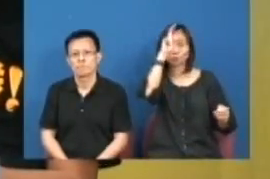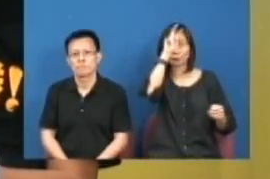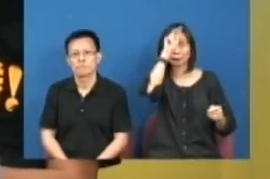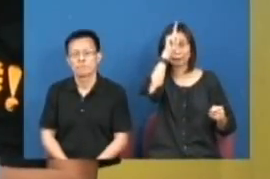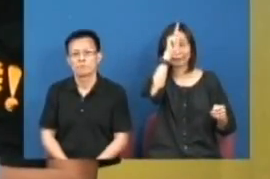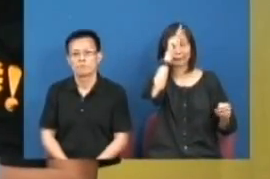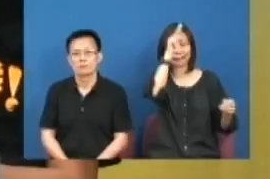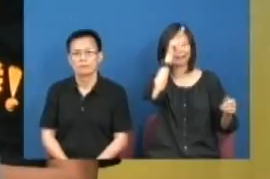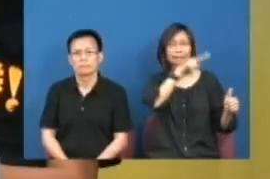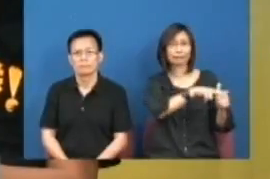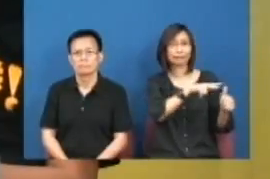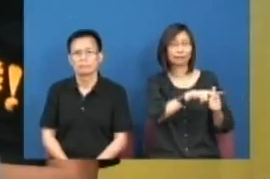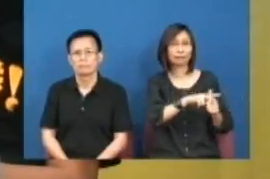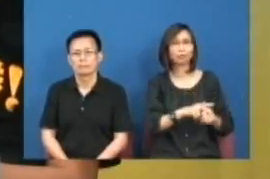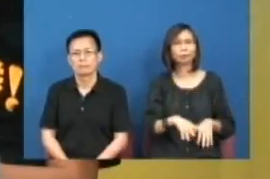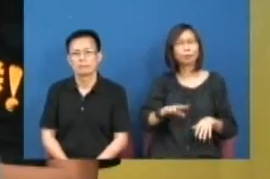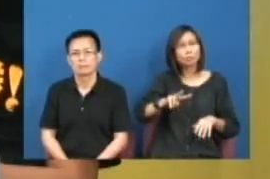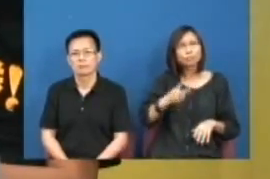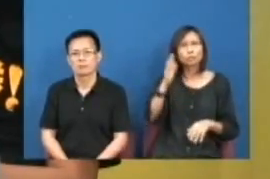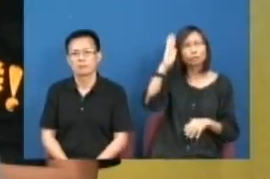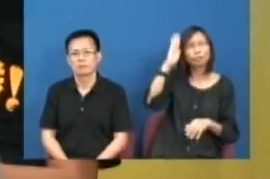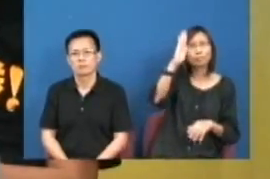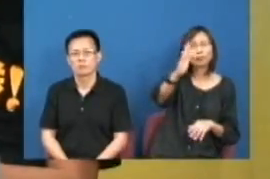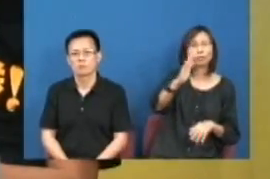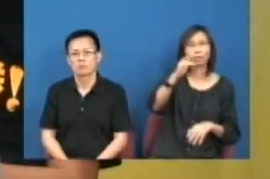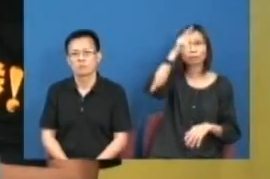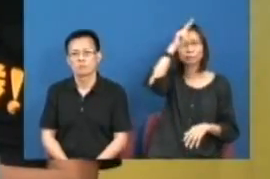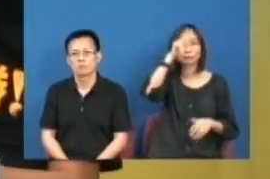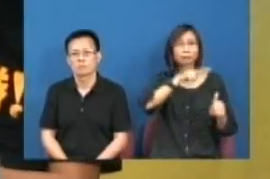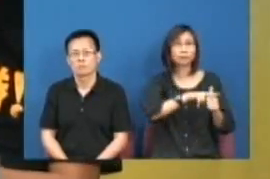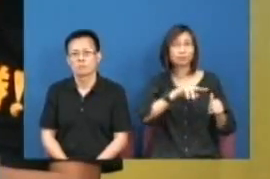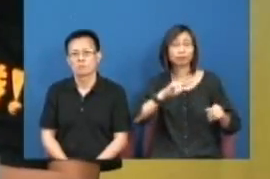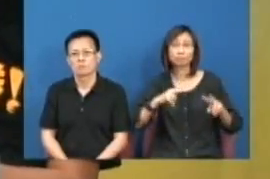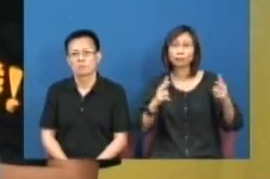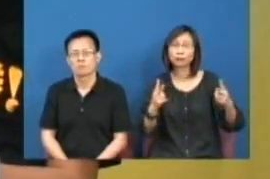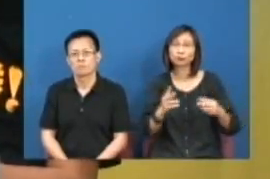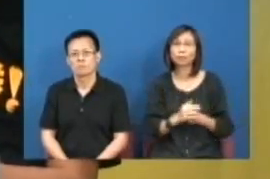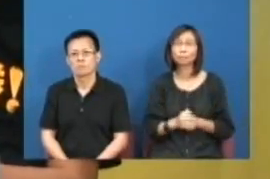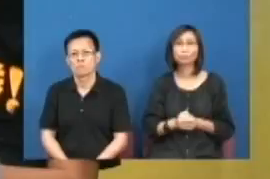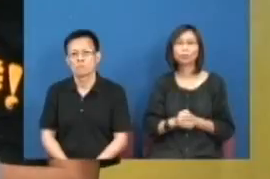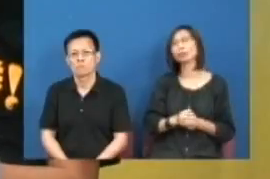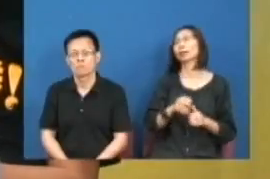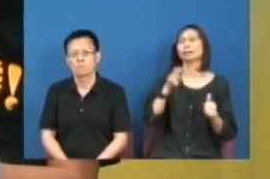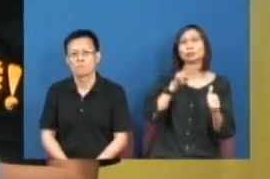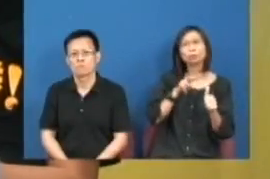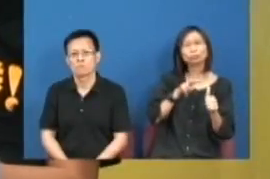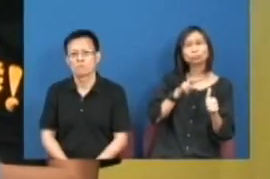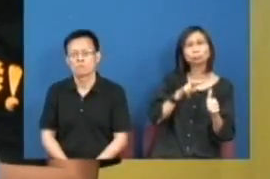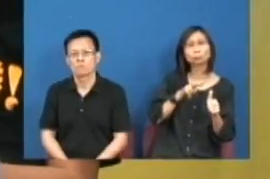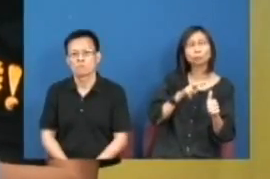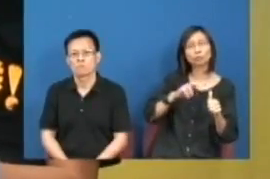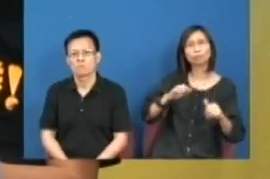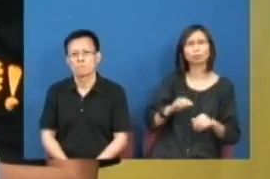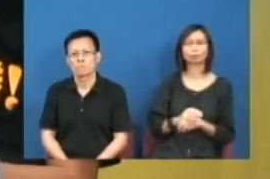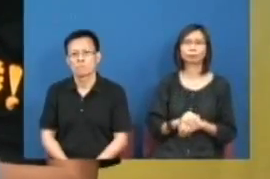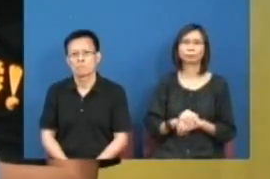未來嘅政治發展咧。第一不能夠再用一種階段性的形式去到即係演繹。第二樣嘢就係話，其